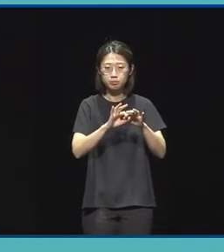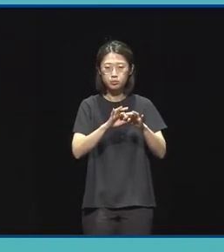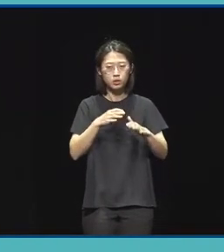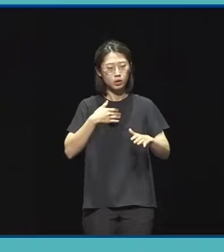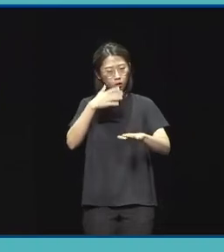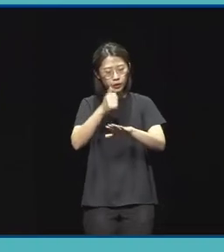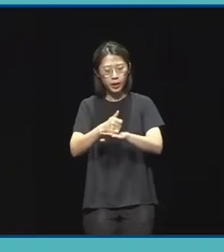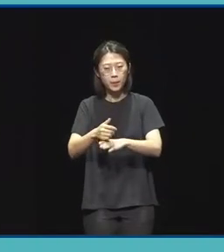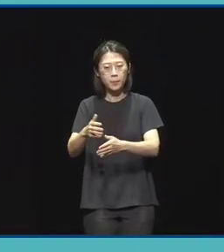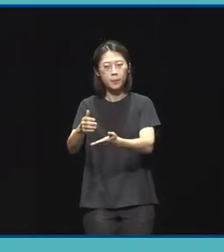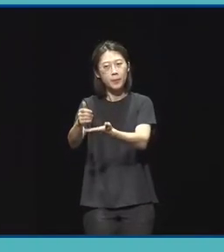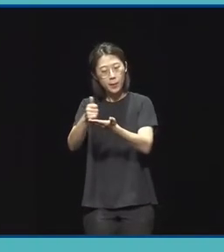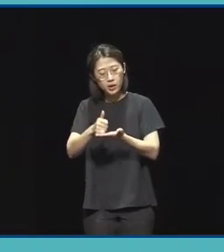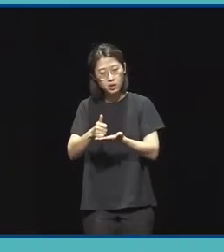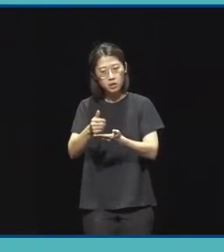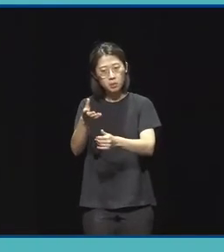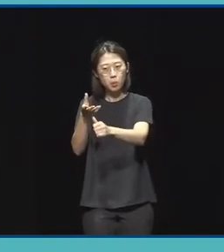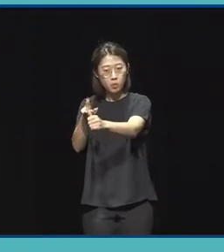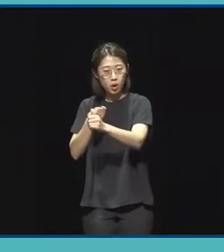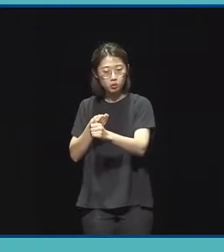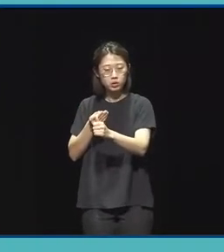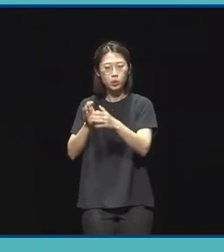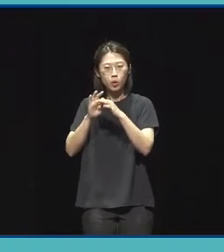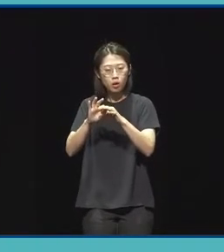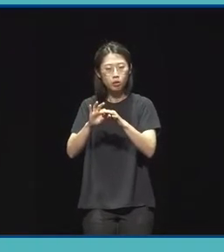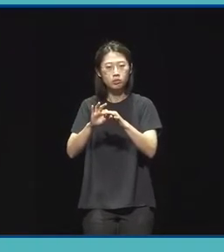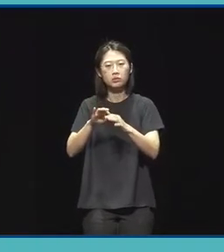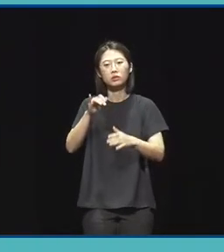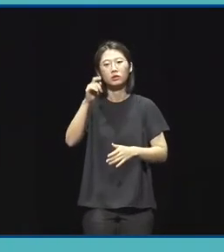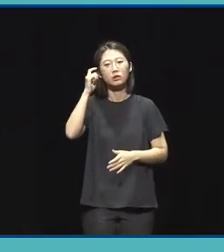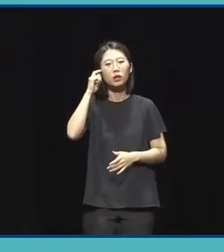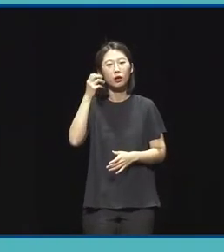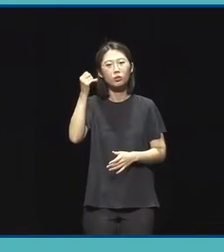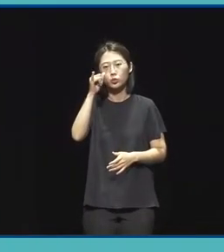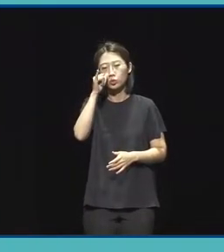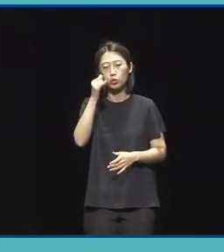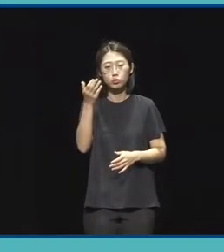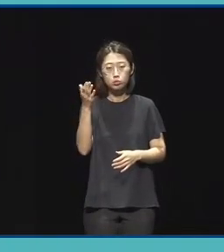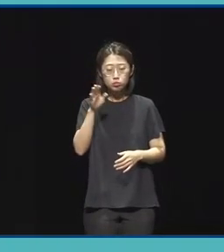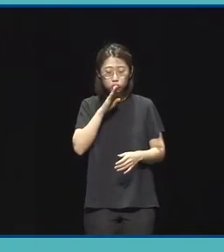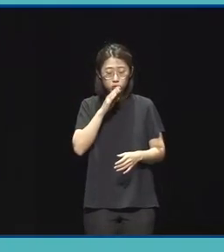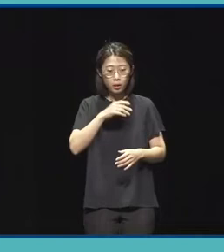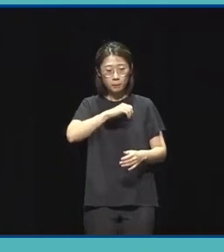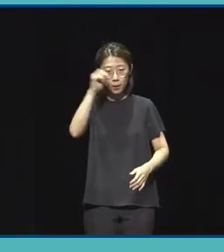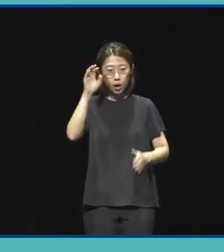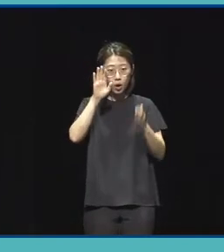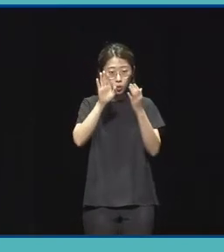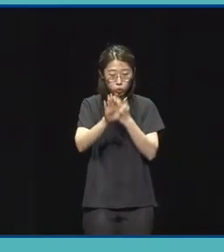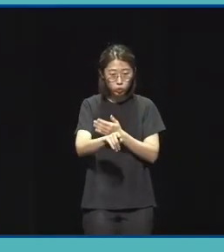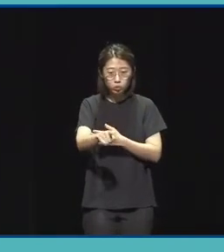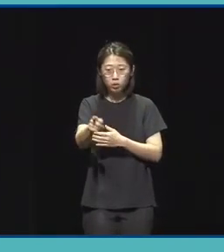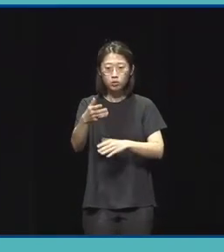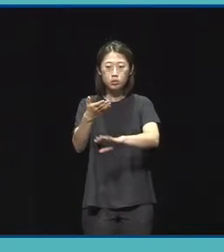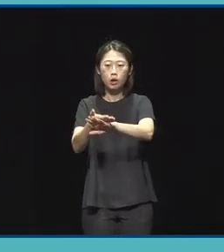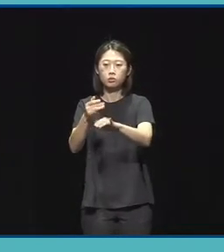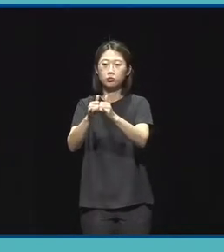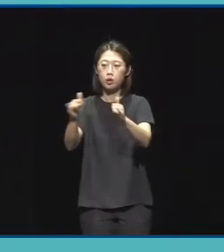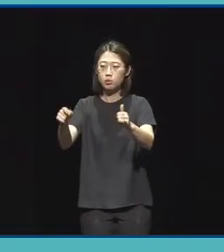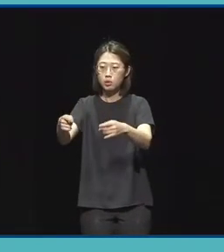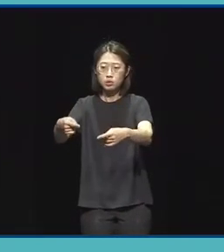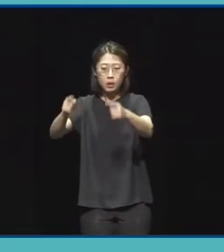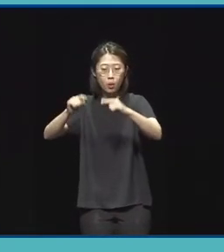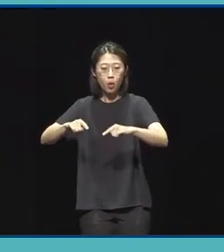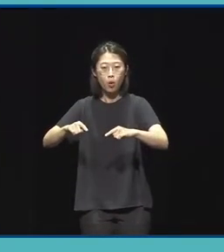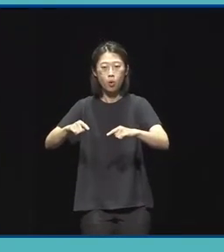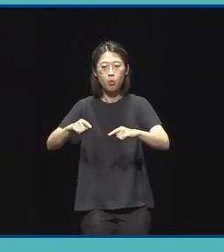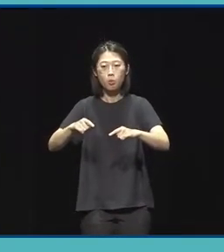섭외를 해야지라는 요런 좀 인식들을 갖고 하셔서 실질적으로 선정이 됐는데 해당 작가는 나는 참여한 사실을